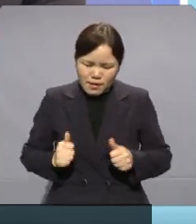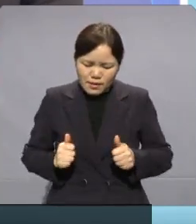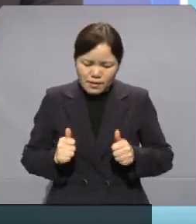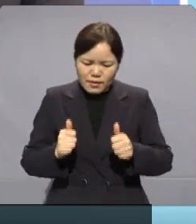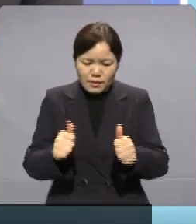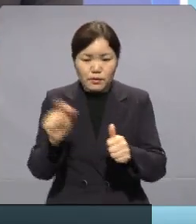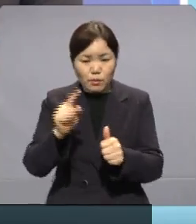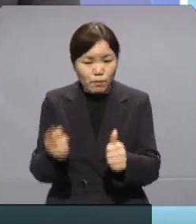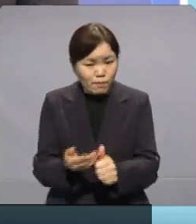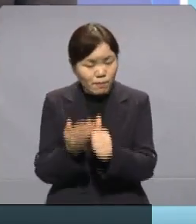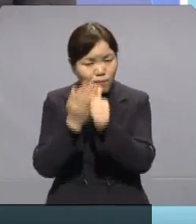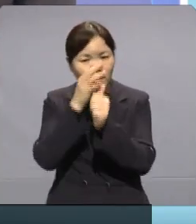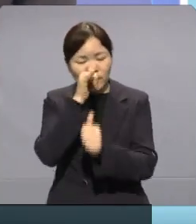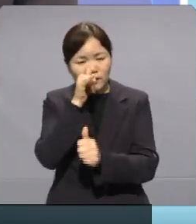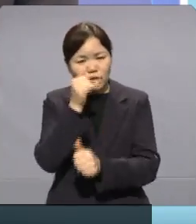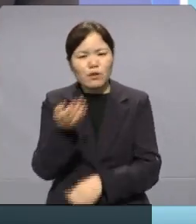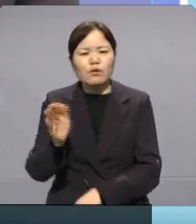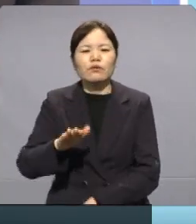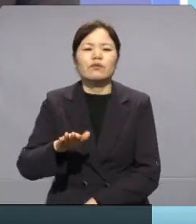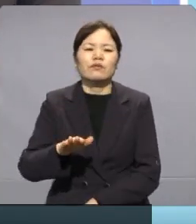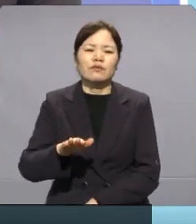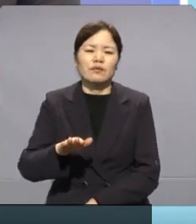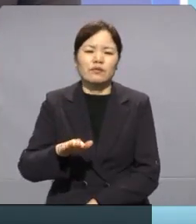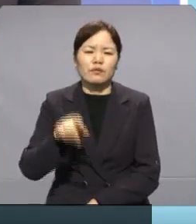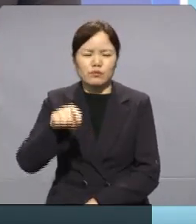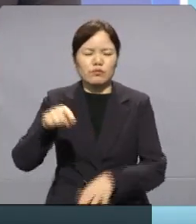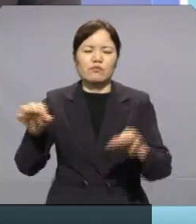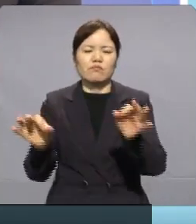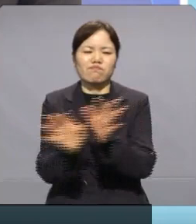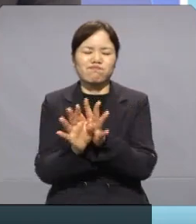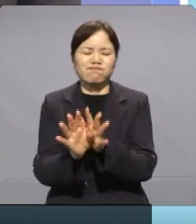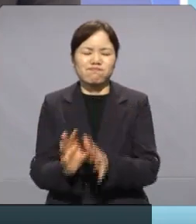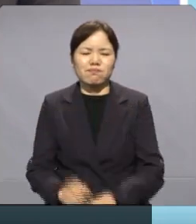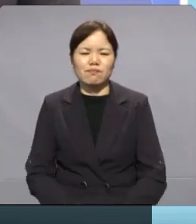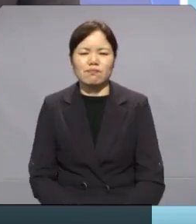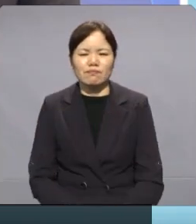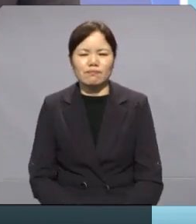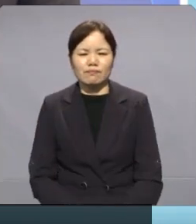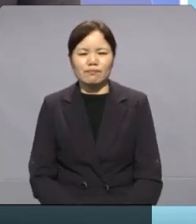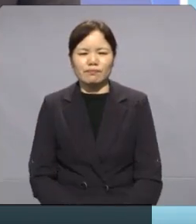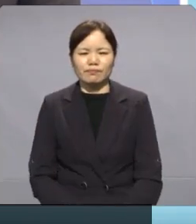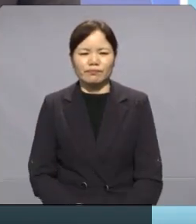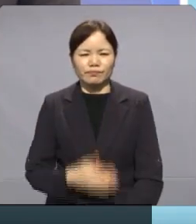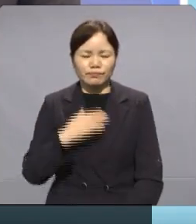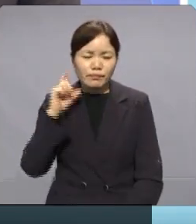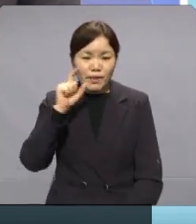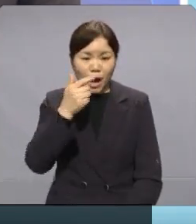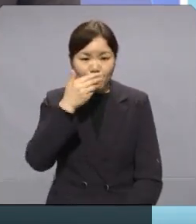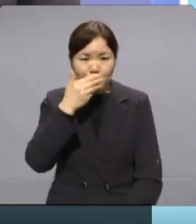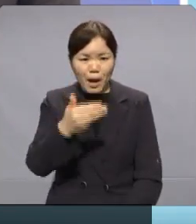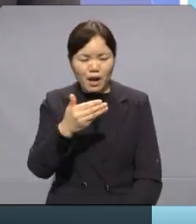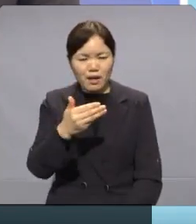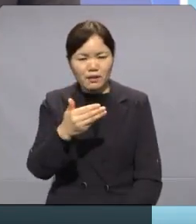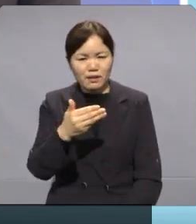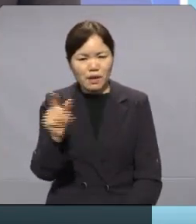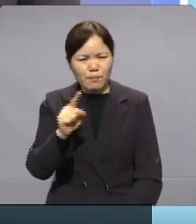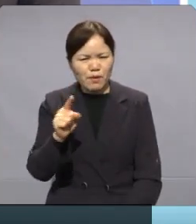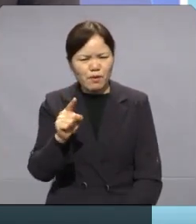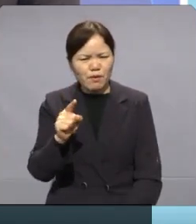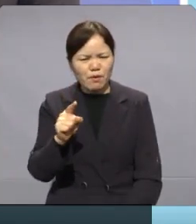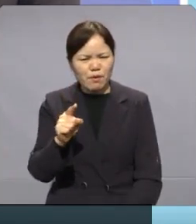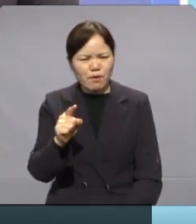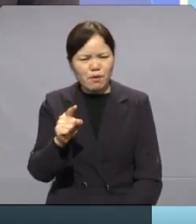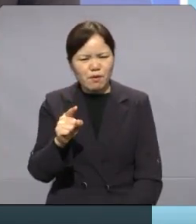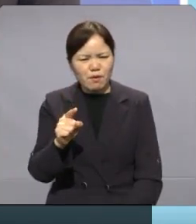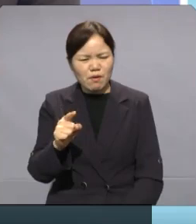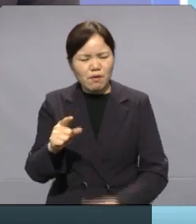뭘 키웠는데 지금 그곳은 없어졌습니다. 이게 제가 지속 가능한 어떤 로컬을 할수